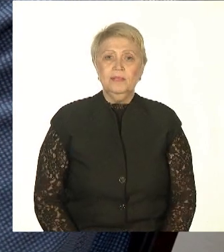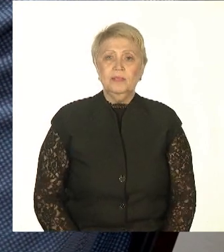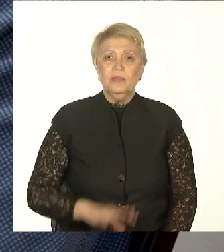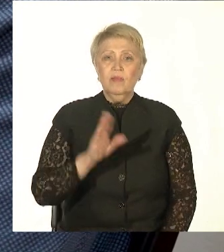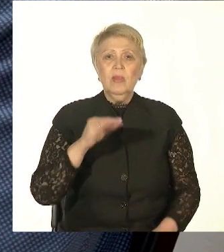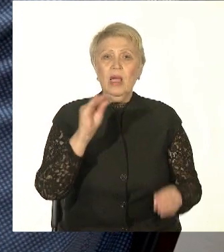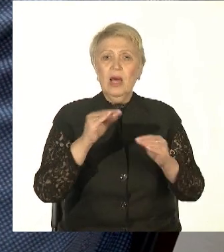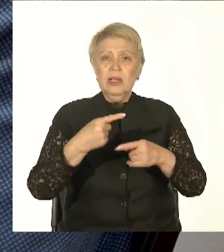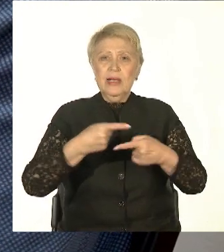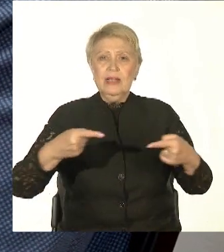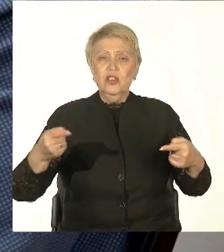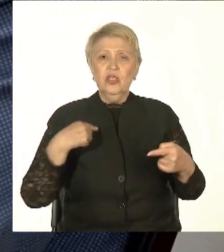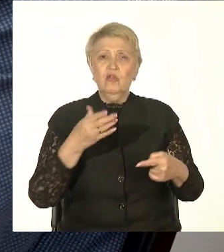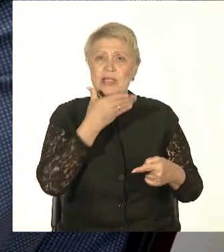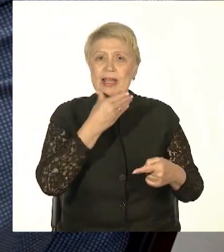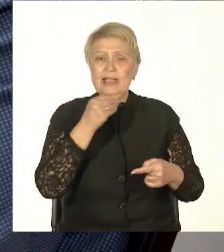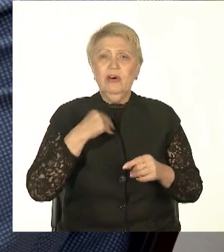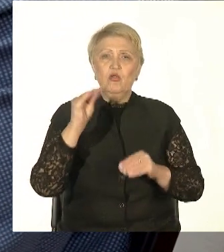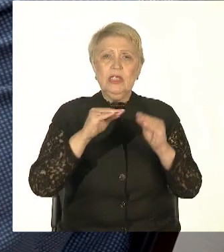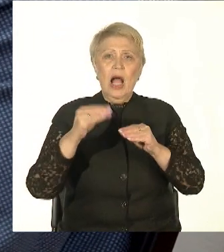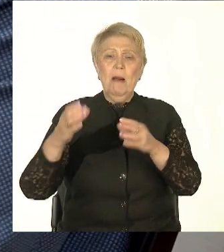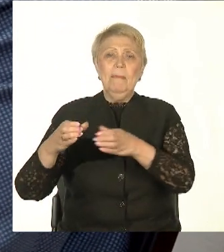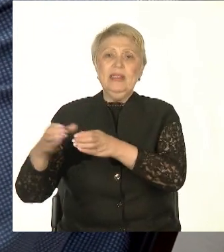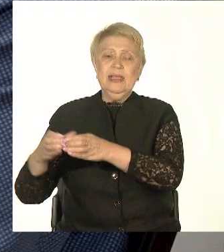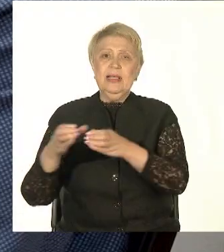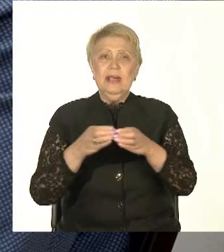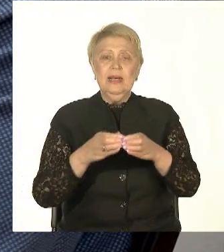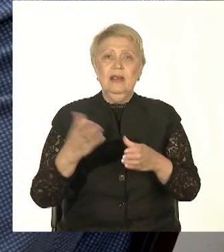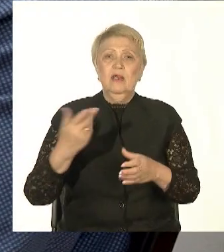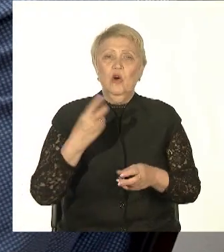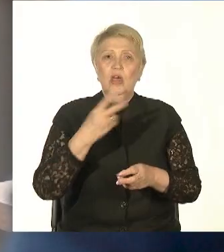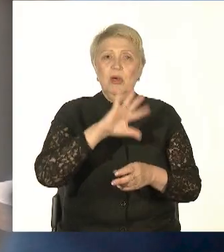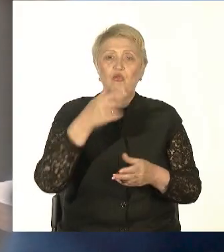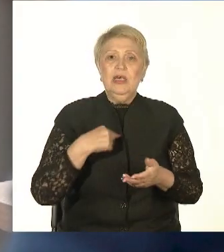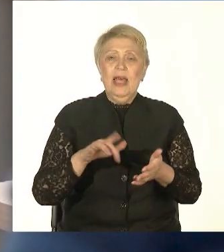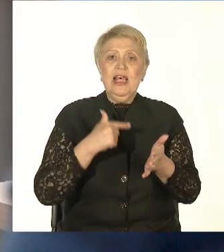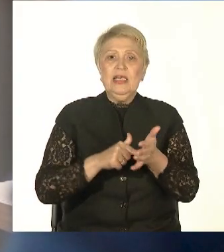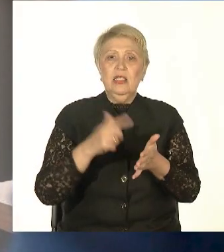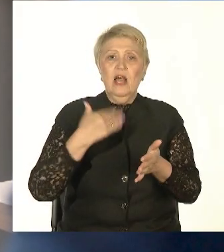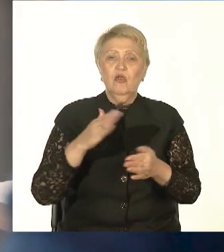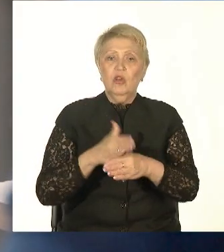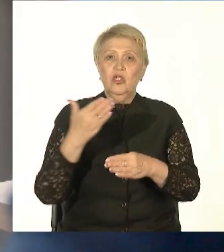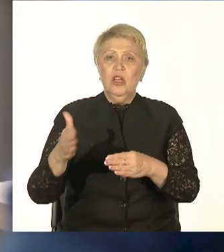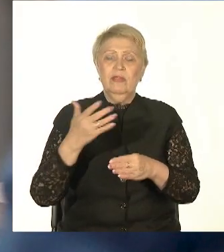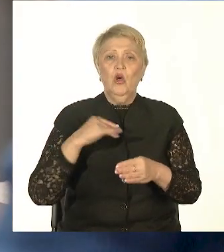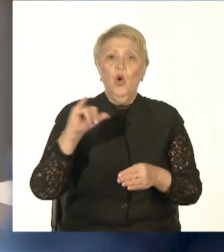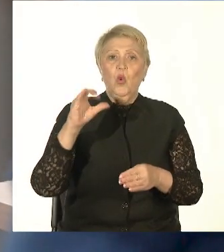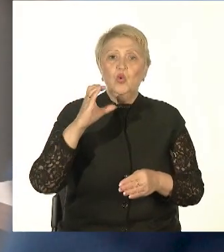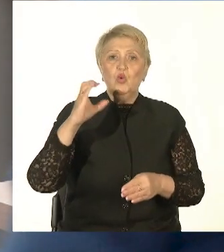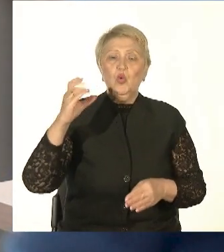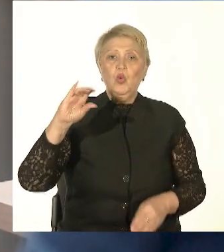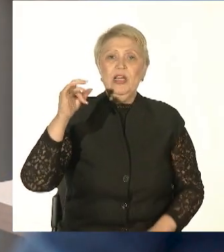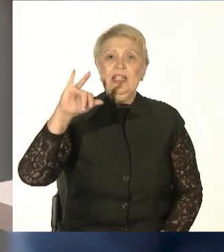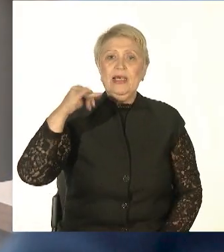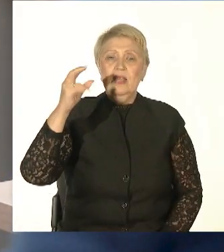разместить те самые скульптурные композиции именно на пешеходном потоке. То есть именно на центральной части вот Уссурийского бульвара. То есть там, где как